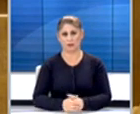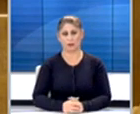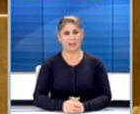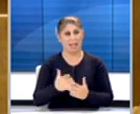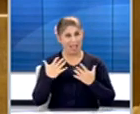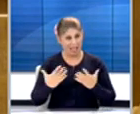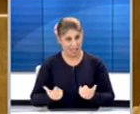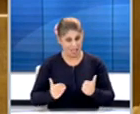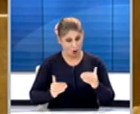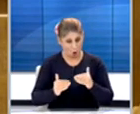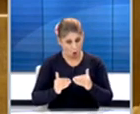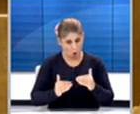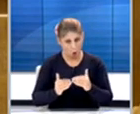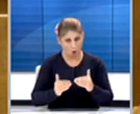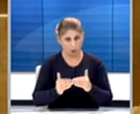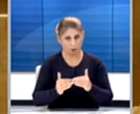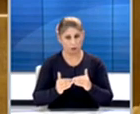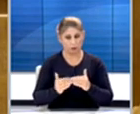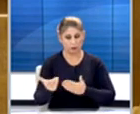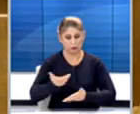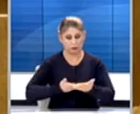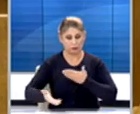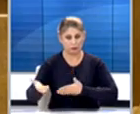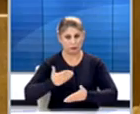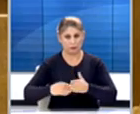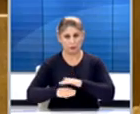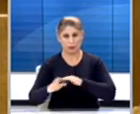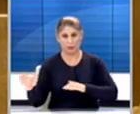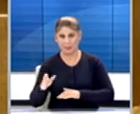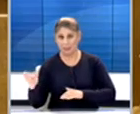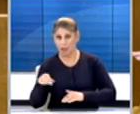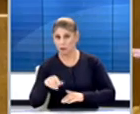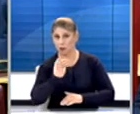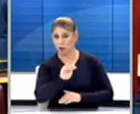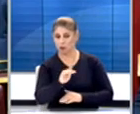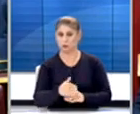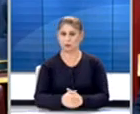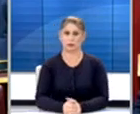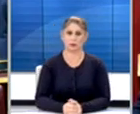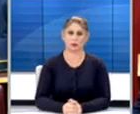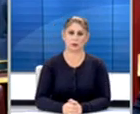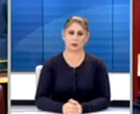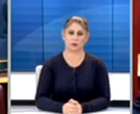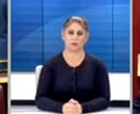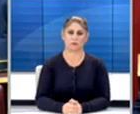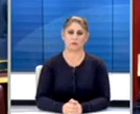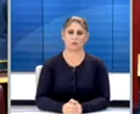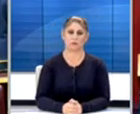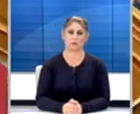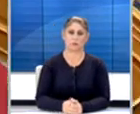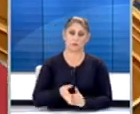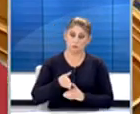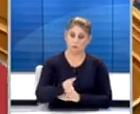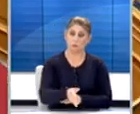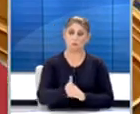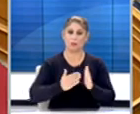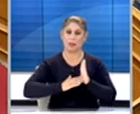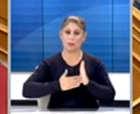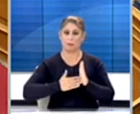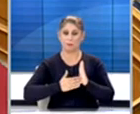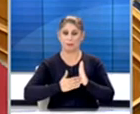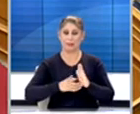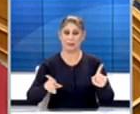Έχετε όριο στο δούνε και λαβίν με την ακροδεξιά? Αυτή είναι η ερώτηση. Κατεβαίνετε μαζί στα επιμελητήρια με τους